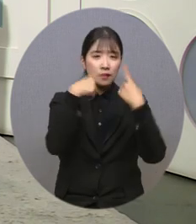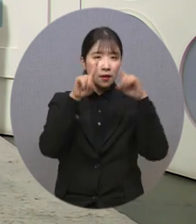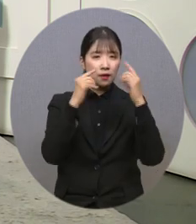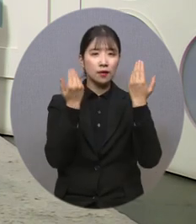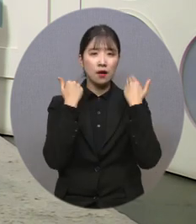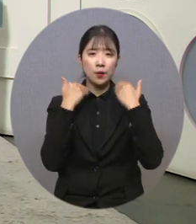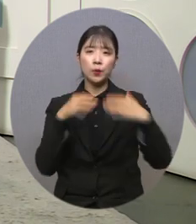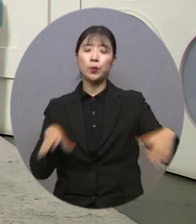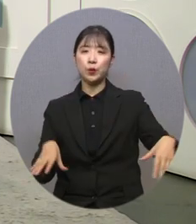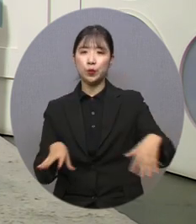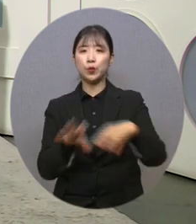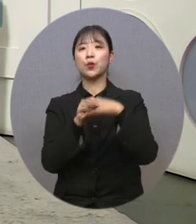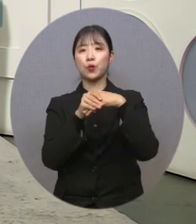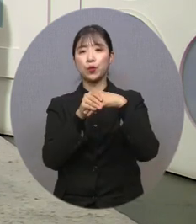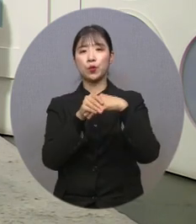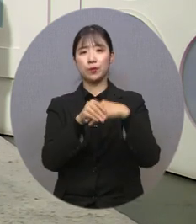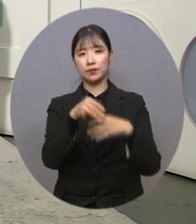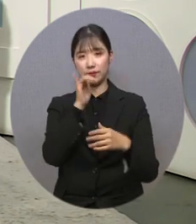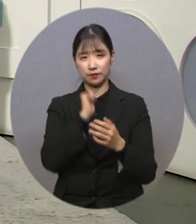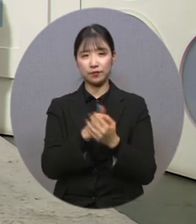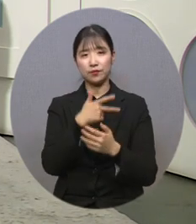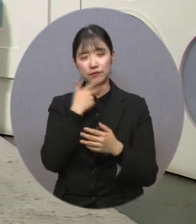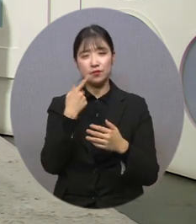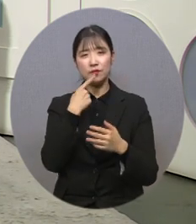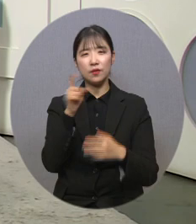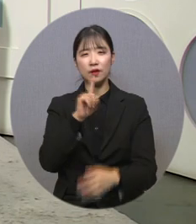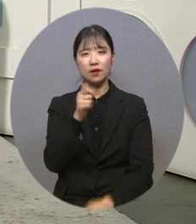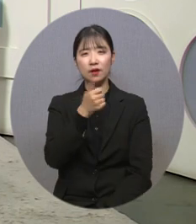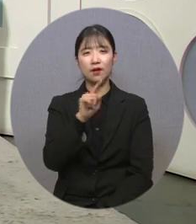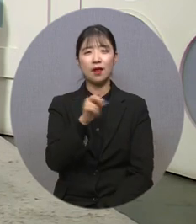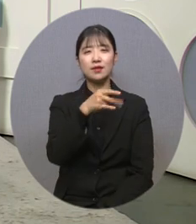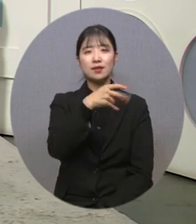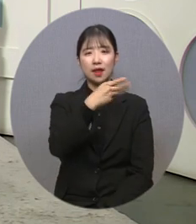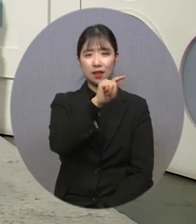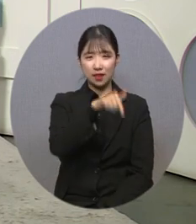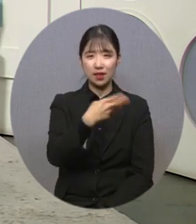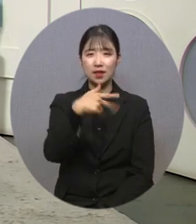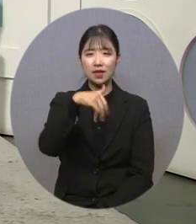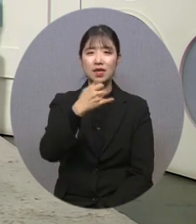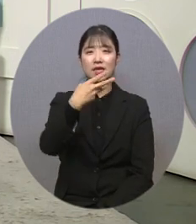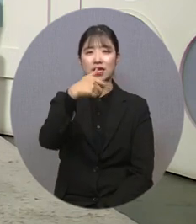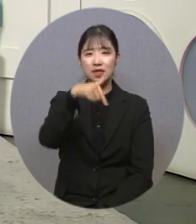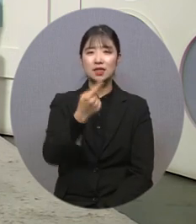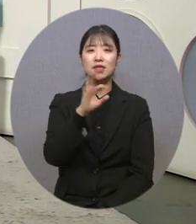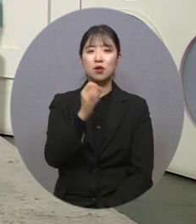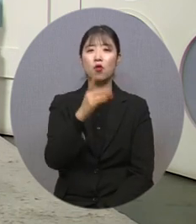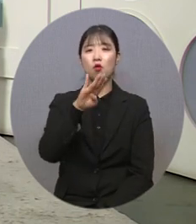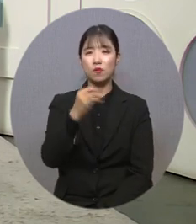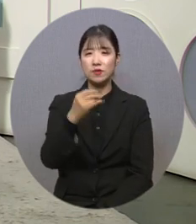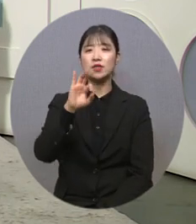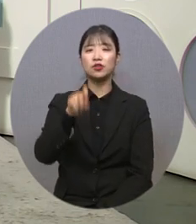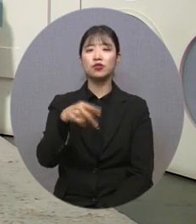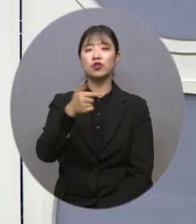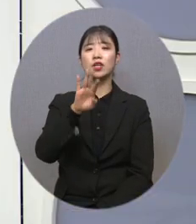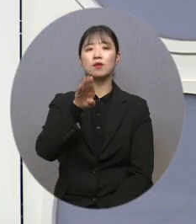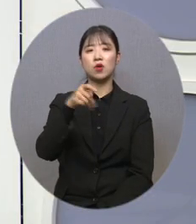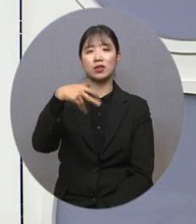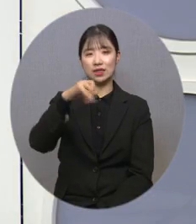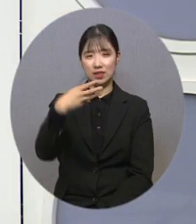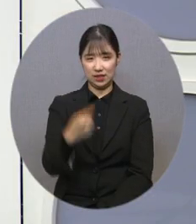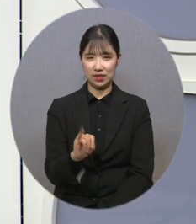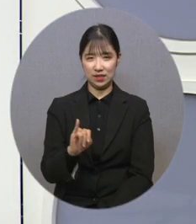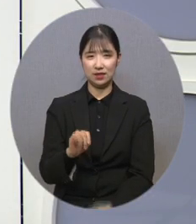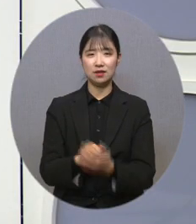대학 동맹이라고 있습니다. 네. 영어로 얘기하면은 Hanseatic League of University라고 하는데 그게 뭐냐면